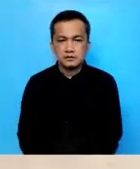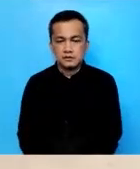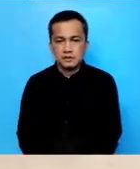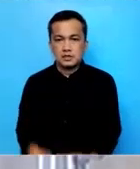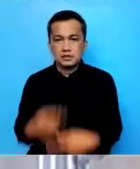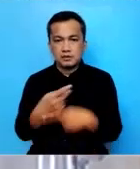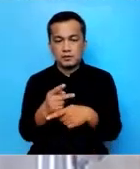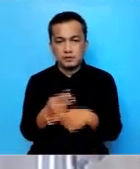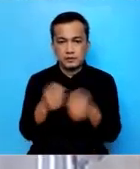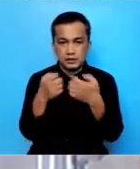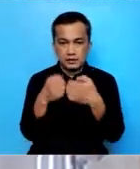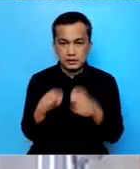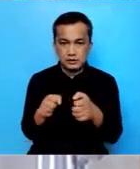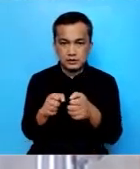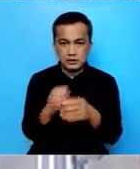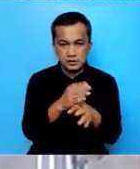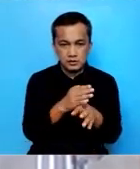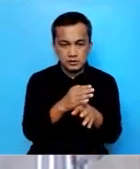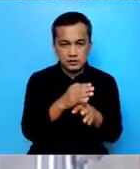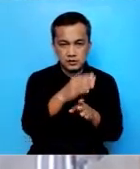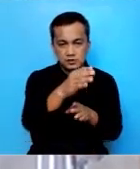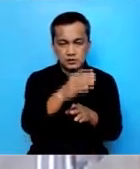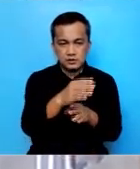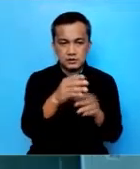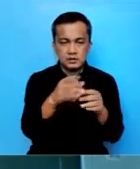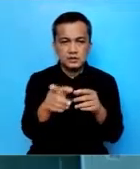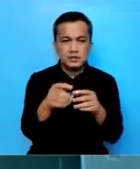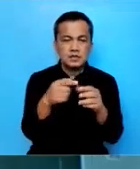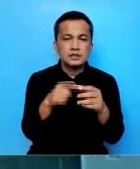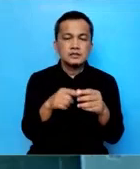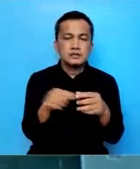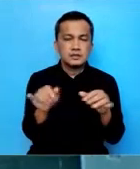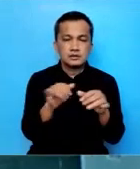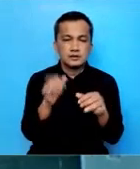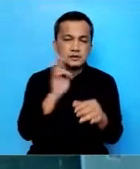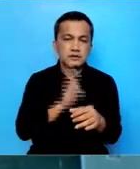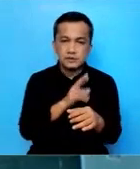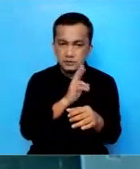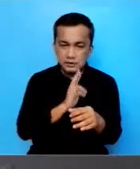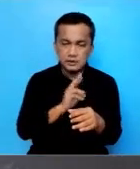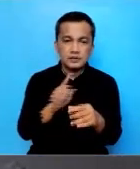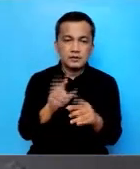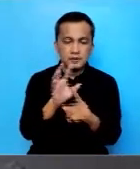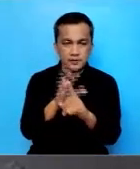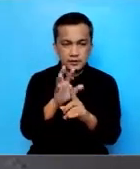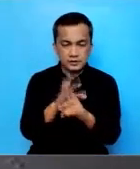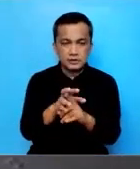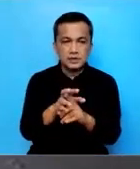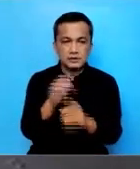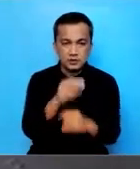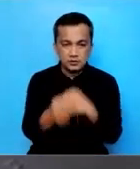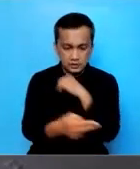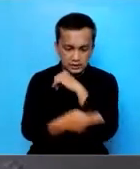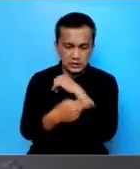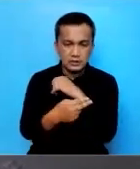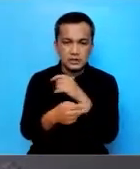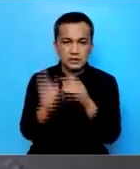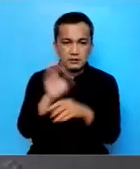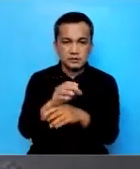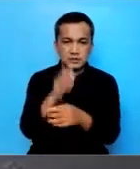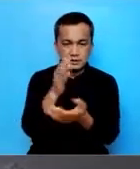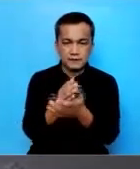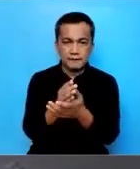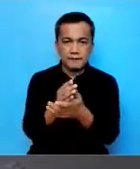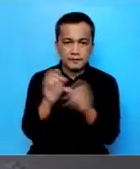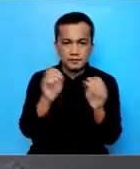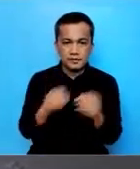nilang itlog, dumidiretso sa mga leading fast food restaurant at ilang hotel sa bansa. Pero napilitan silang itigil ang operasyon nito dahil sa